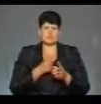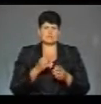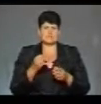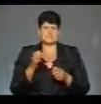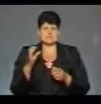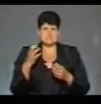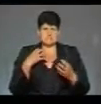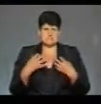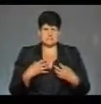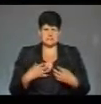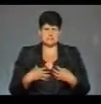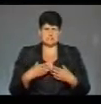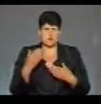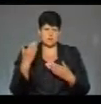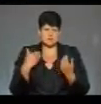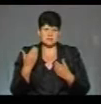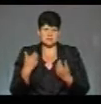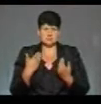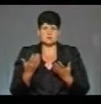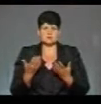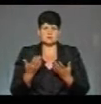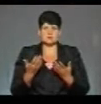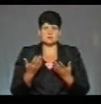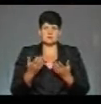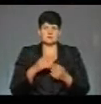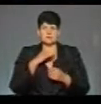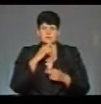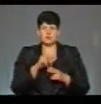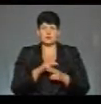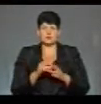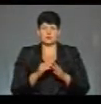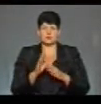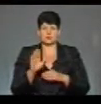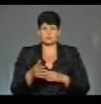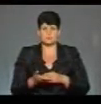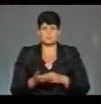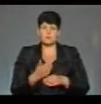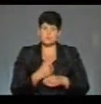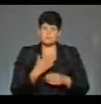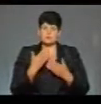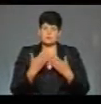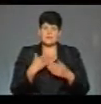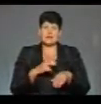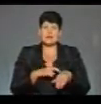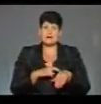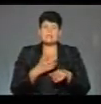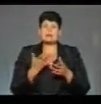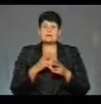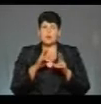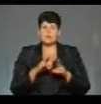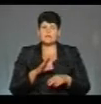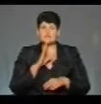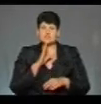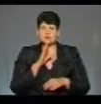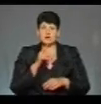садини, розсічення. Достатньо лікування на дому. Ми хотіли поспілкуватися з лікарем, який оглядав жінку,